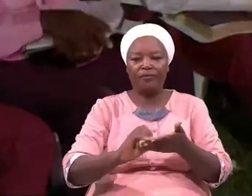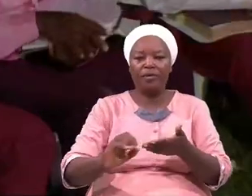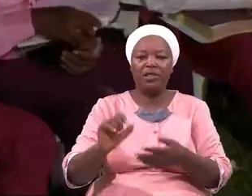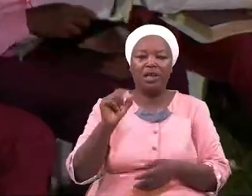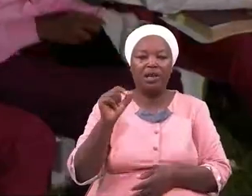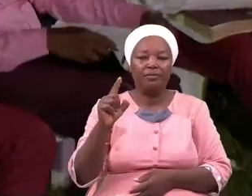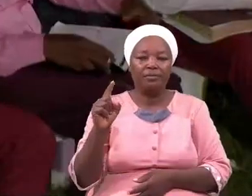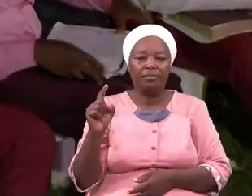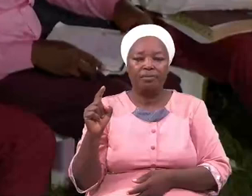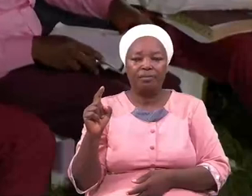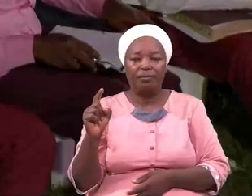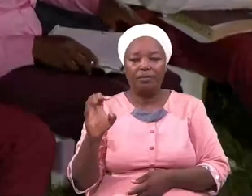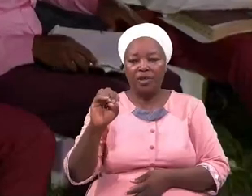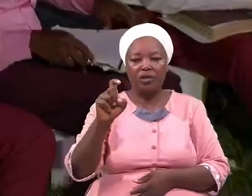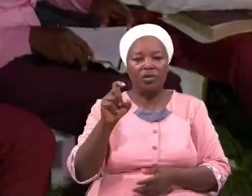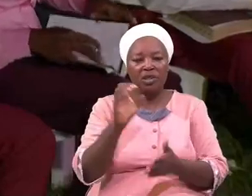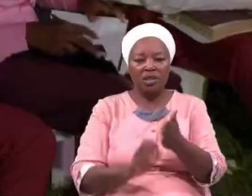J'ai lu le verset 11.